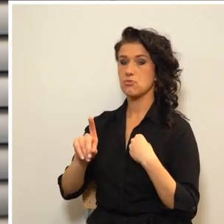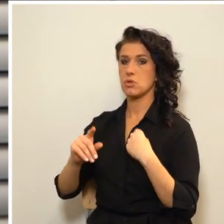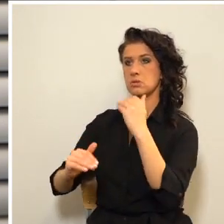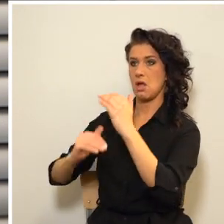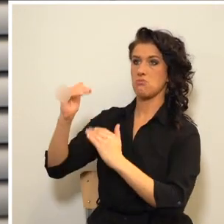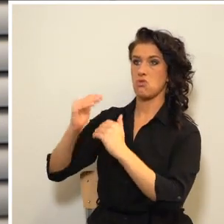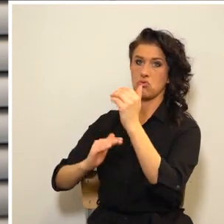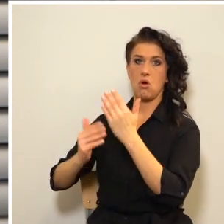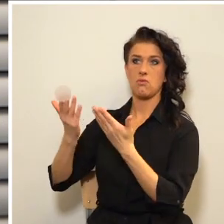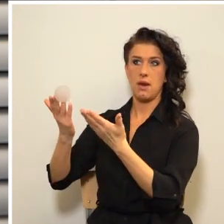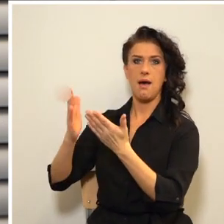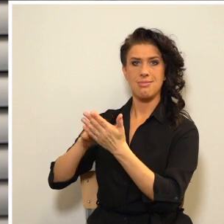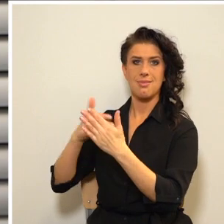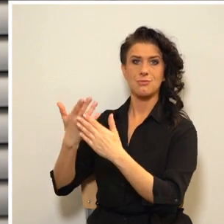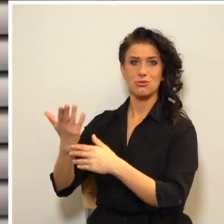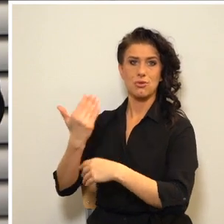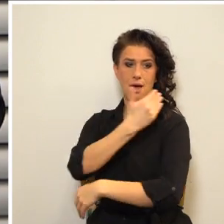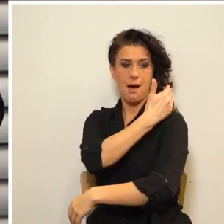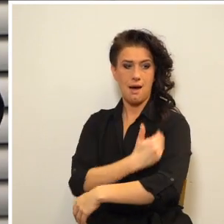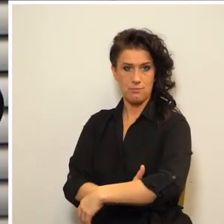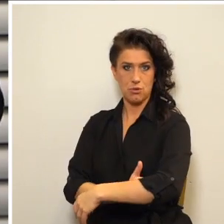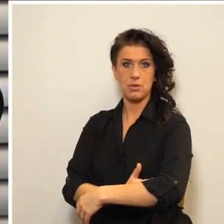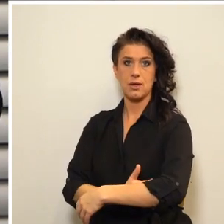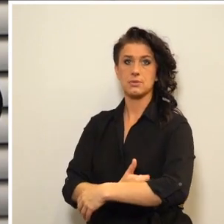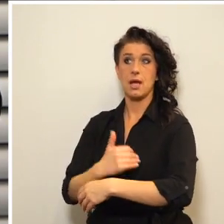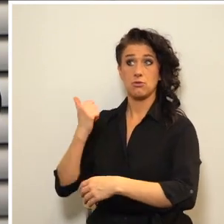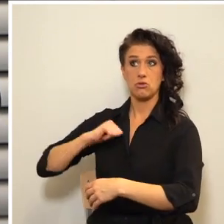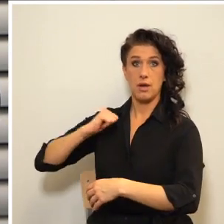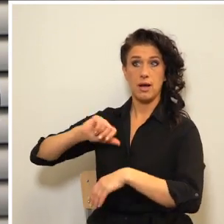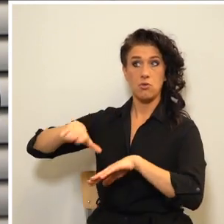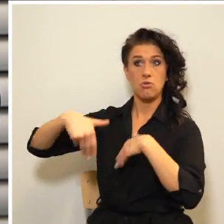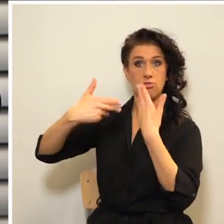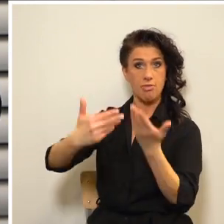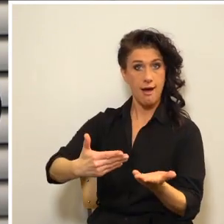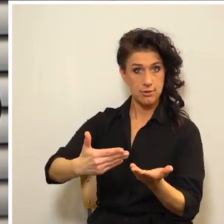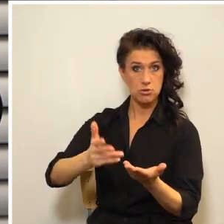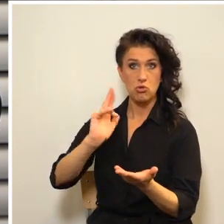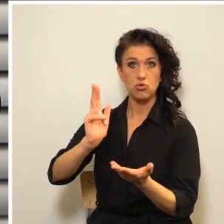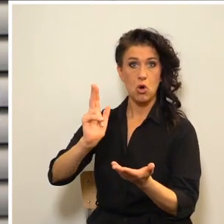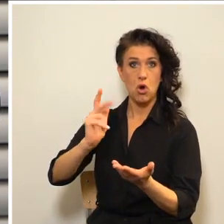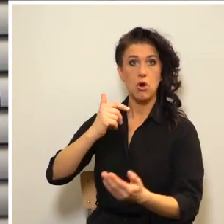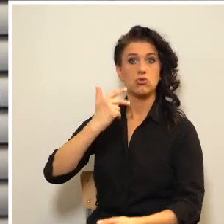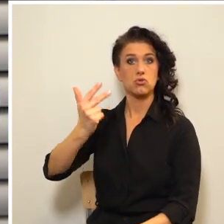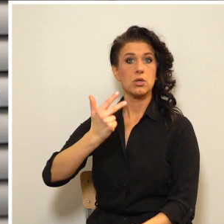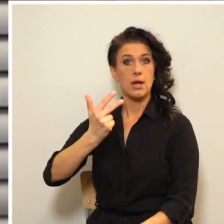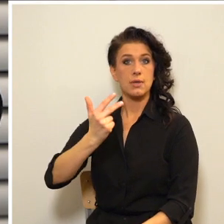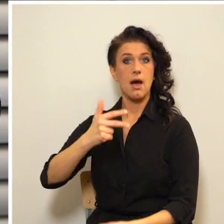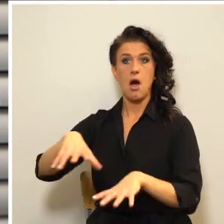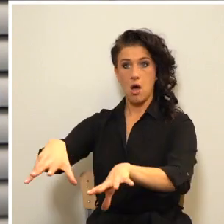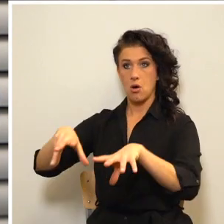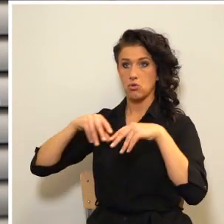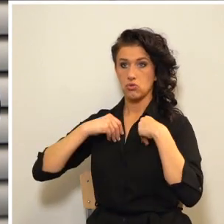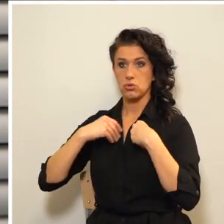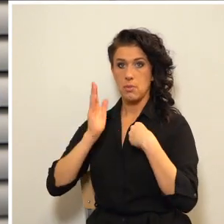rękę Wysoka amputacja później czekał na nadawcę chyba 3 lata i później dostał rękę kobiety prawda